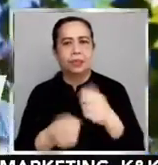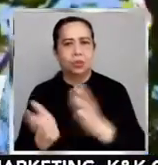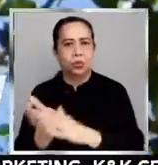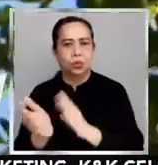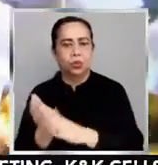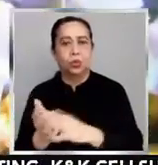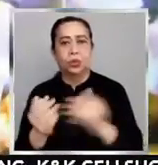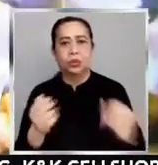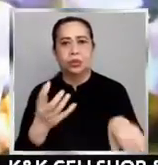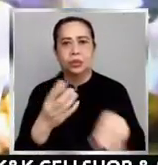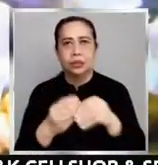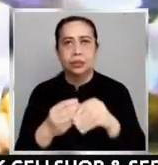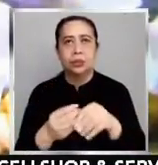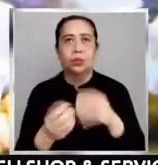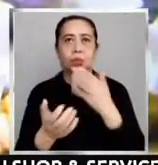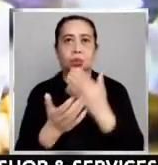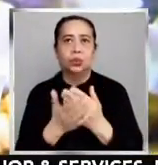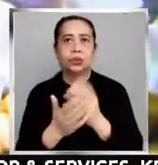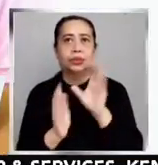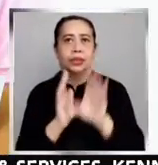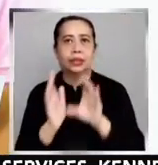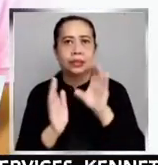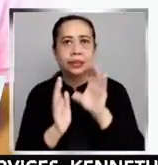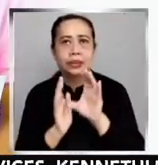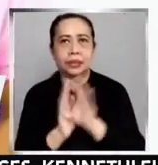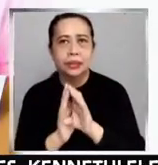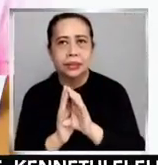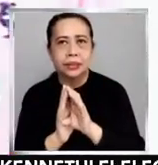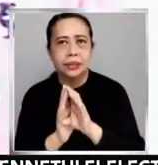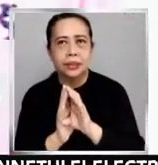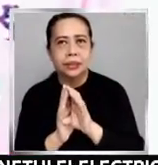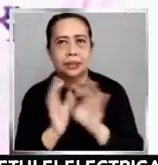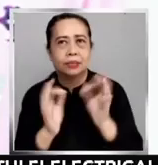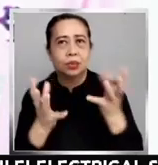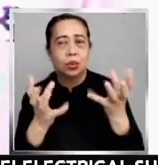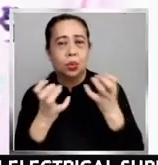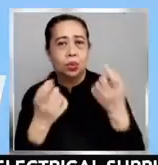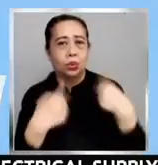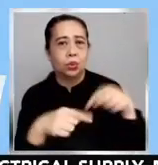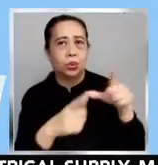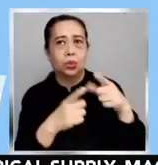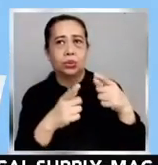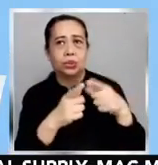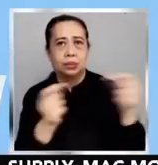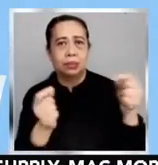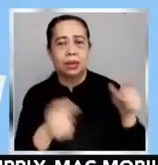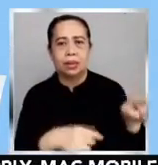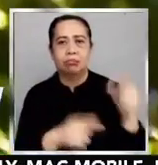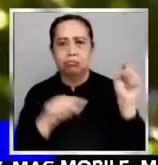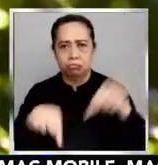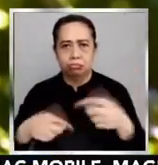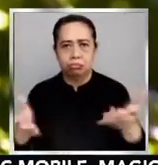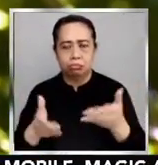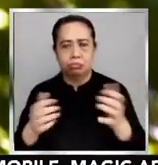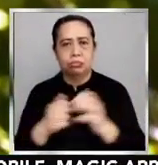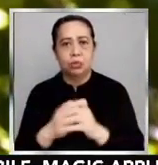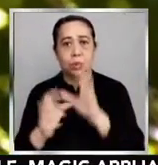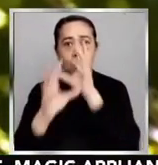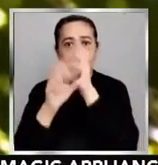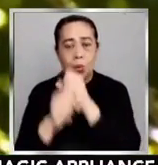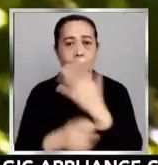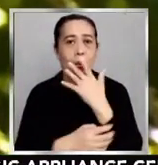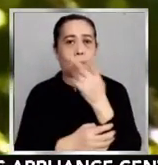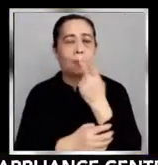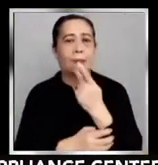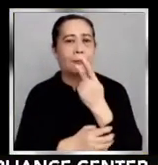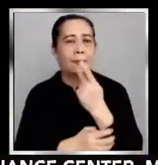ng magandang karakteristik ng munisipyo. Kung gusto nila mag-Japan, they can also go to Malungon. Kung manghang-mangha na kayo sa kulay pink na bulaklak ng